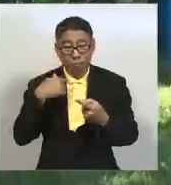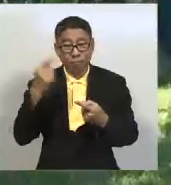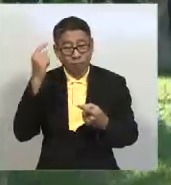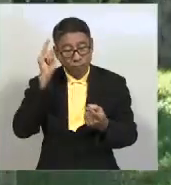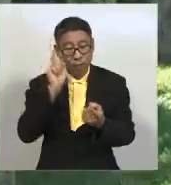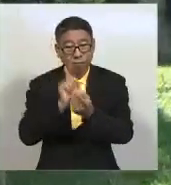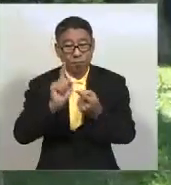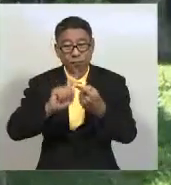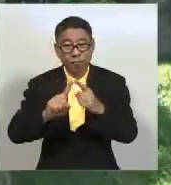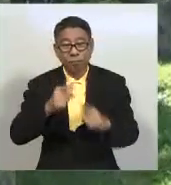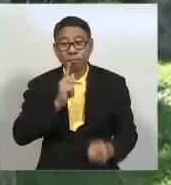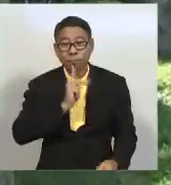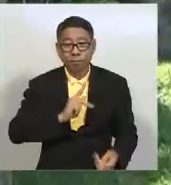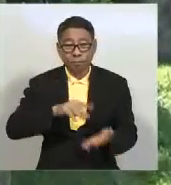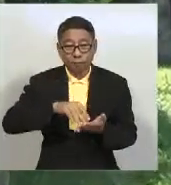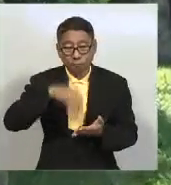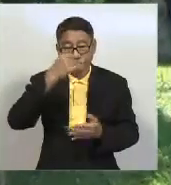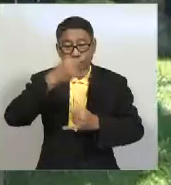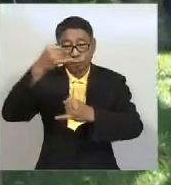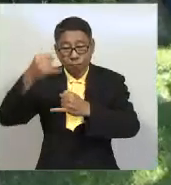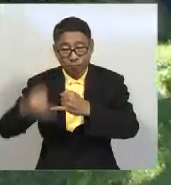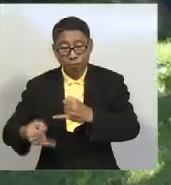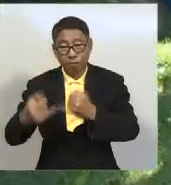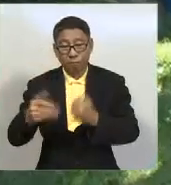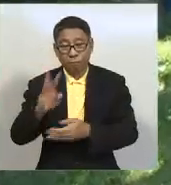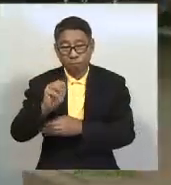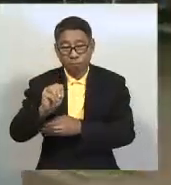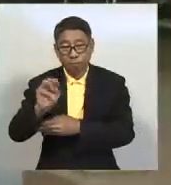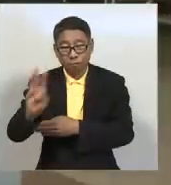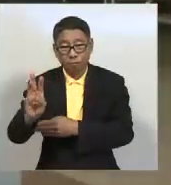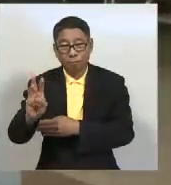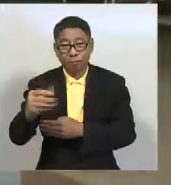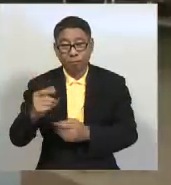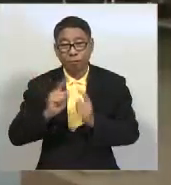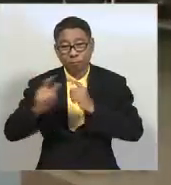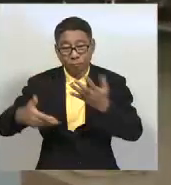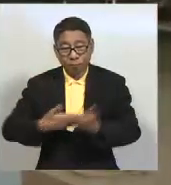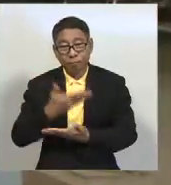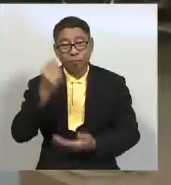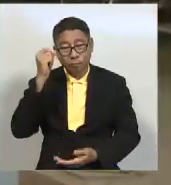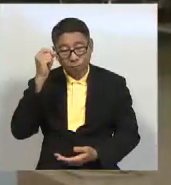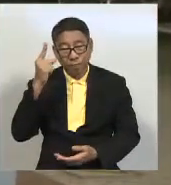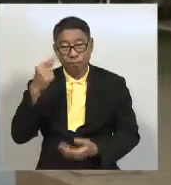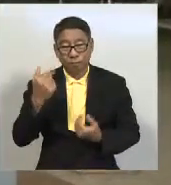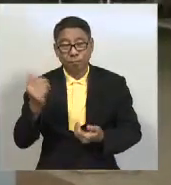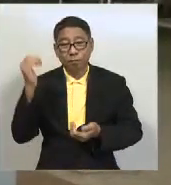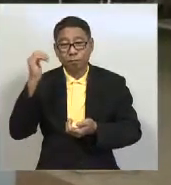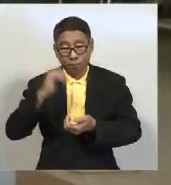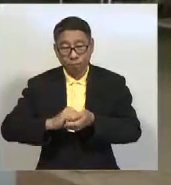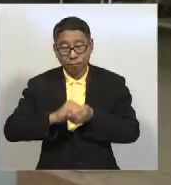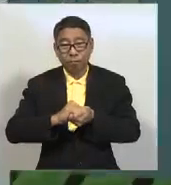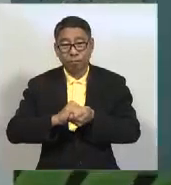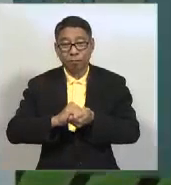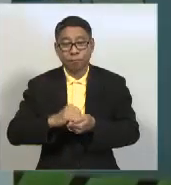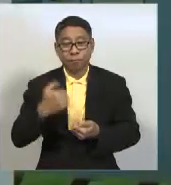รู้ว่าเป็นเพื่อนเก่าครับที่เคยเรียนหนังสือจบกันมาตอนม.6นะฮะได้พูดคุยกันจนเข้าใจต่างคนต่างไม่ติดใจเอา